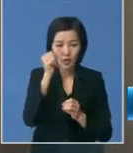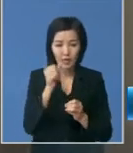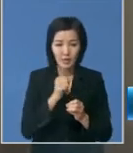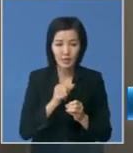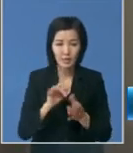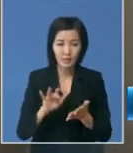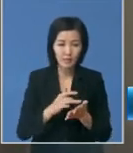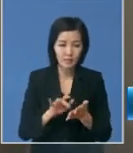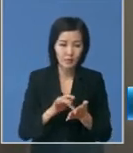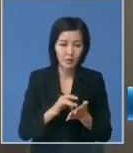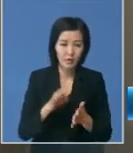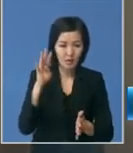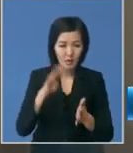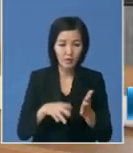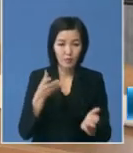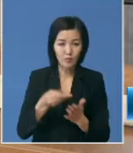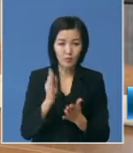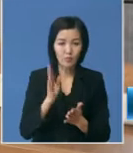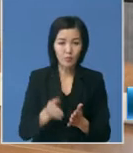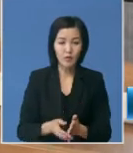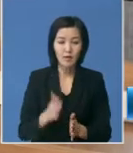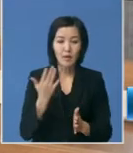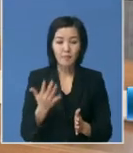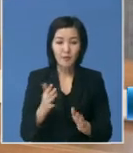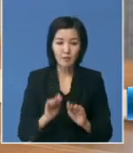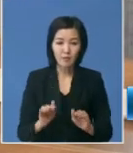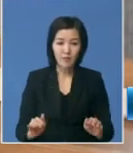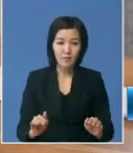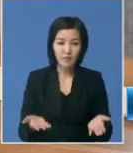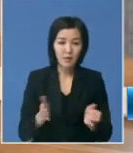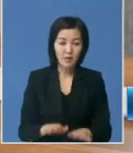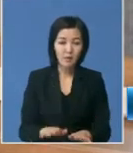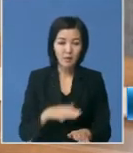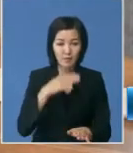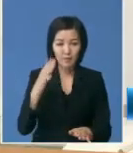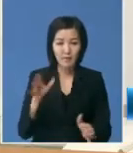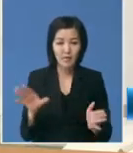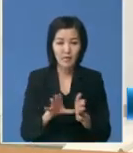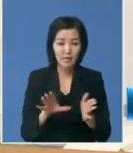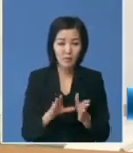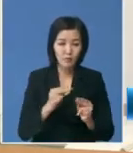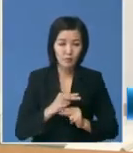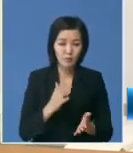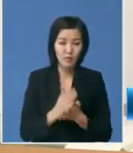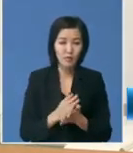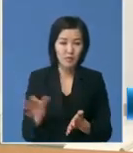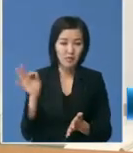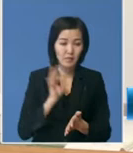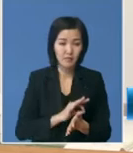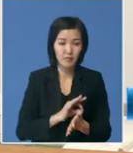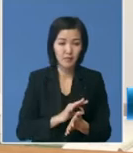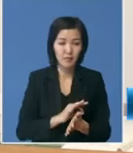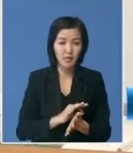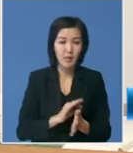көрсеткіш көлемінде айыппұл салынды. 5 баласымен қалған Төлеген Серікжанов қазір электрик болып жұмыс істейді. Ол табысының барлығын